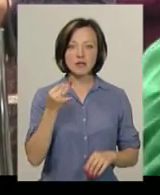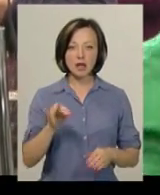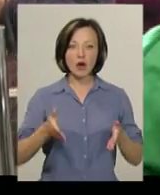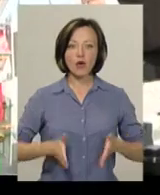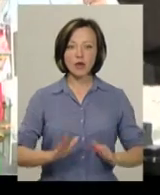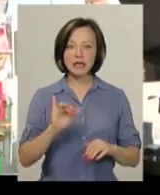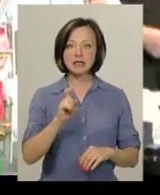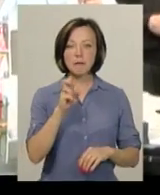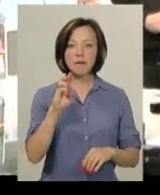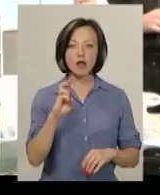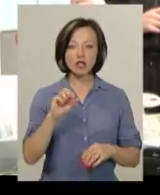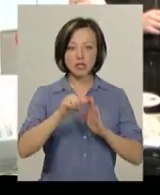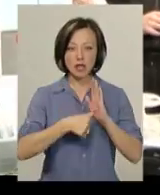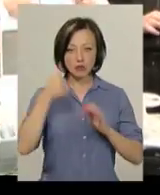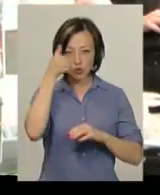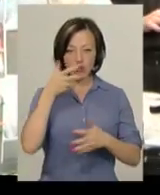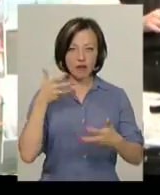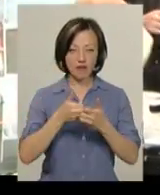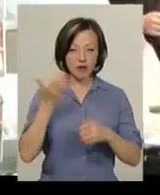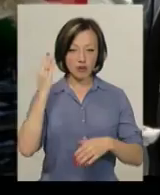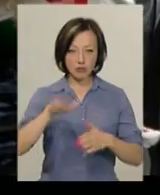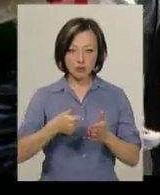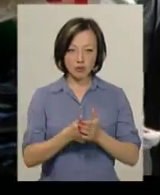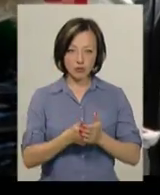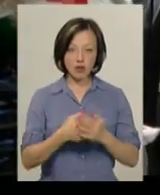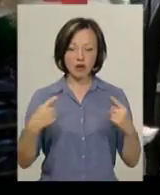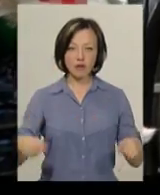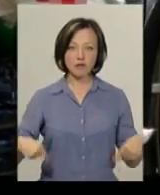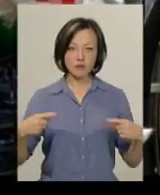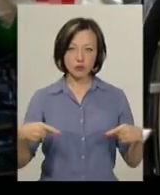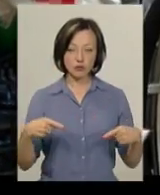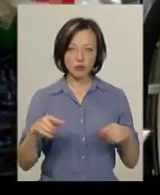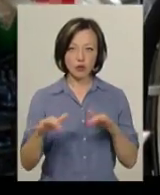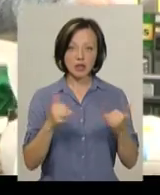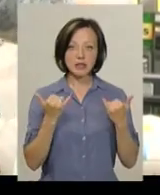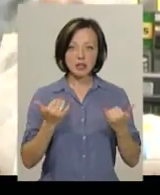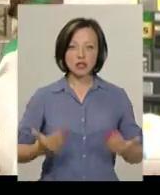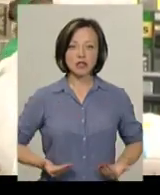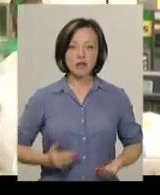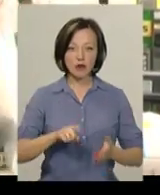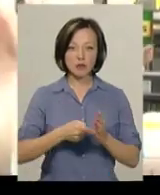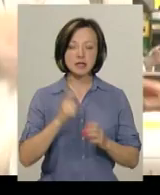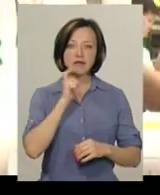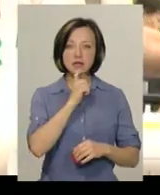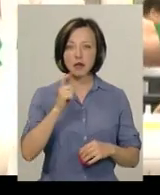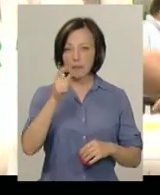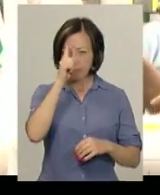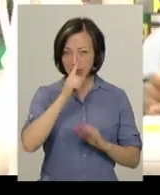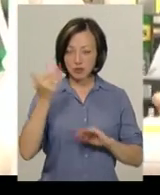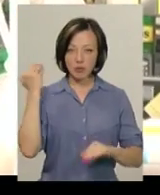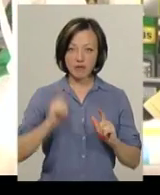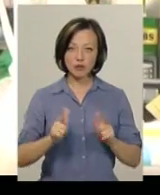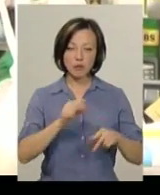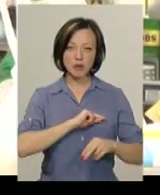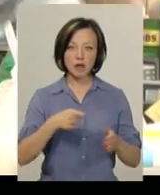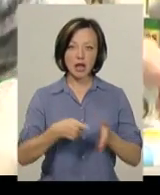Білогір'я. 16 років тому потрапив в аварію. З того часу пересувається на інвалідному візку. Наразі живе у Вінниці. Місяць тому влаштувався